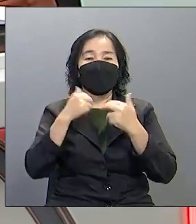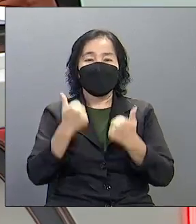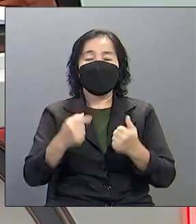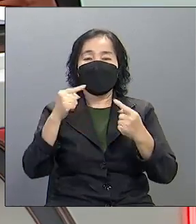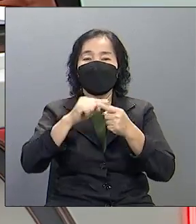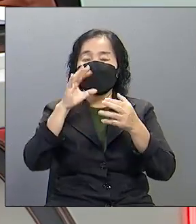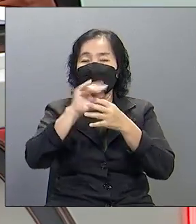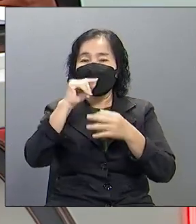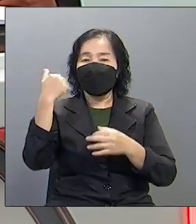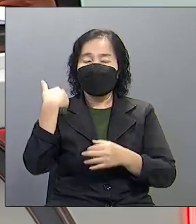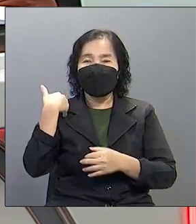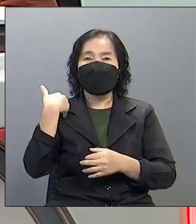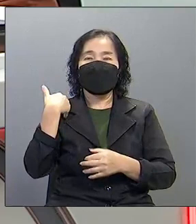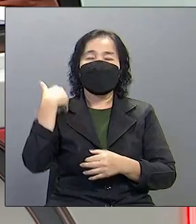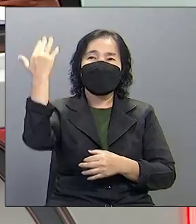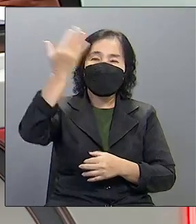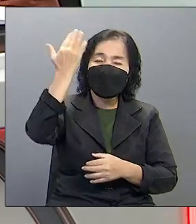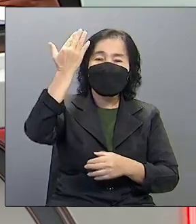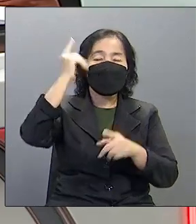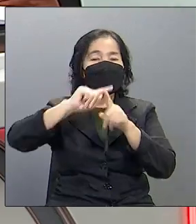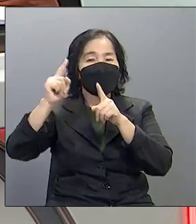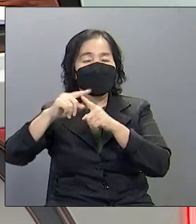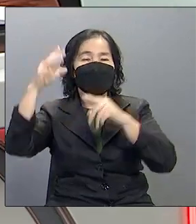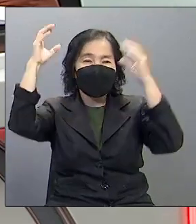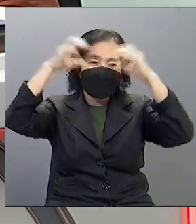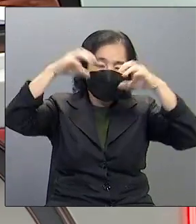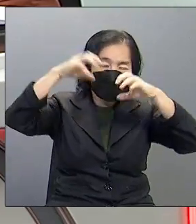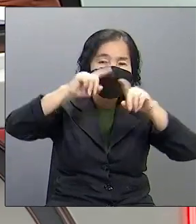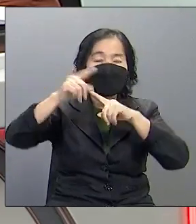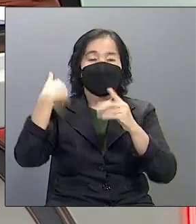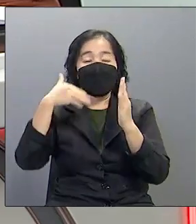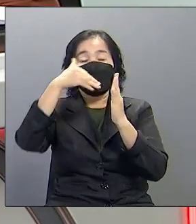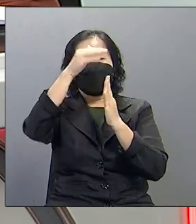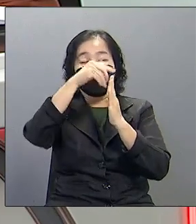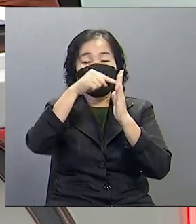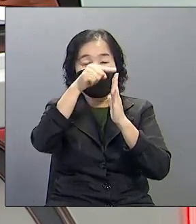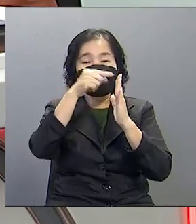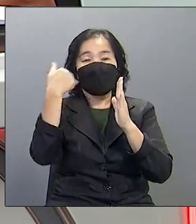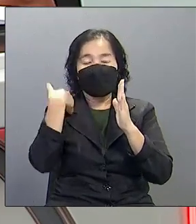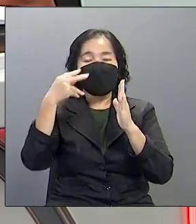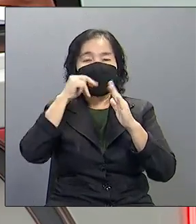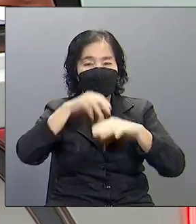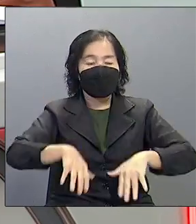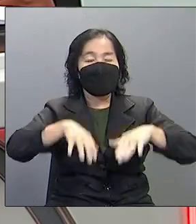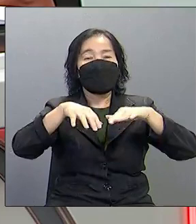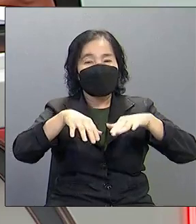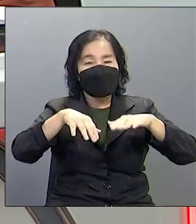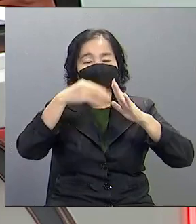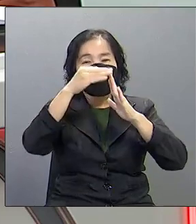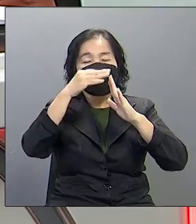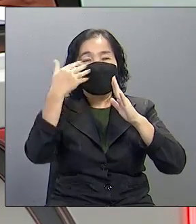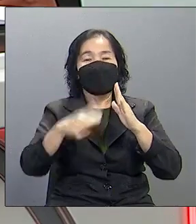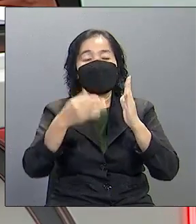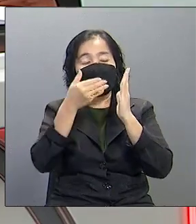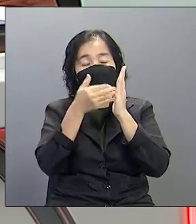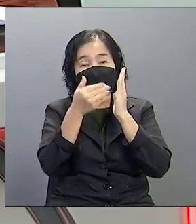ี่มีประกษฐการลานิยะททำให้มน้ำมากพื้ที่ภาคเหนือวหจงหวัด ก็ยังคงมน้ำถ่วมอยู่แต่วาทำภาคตวน